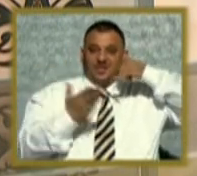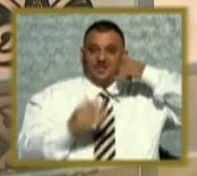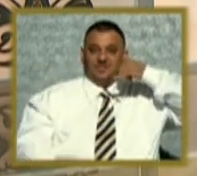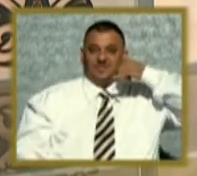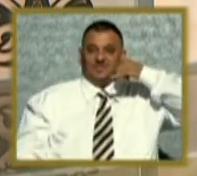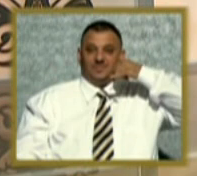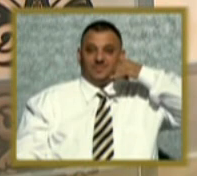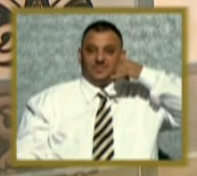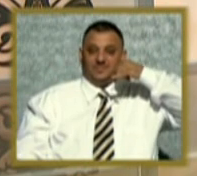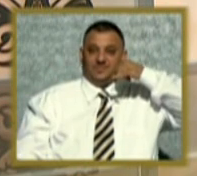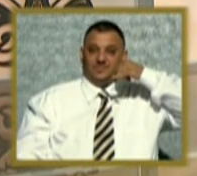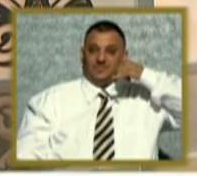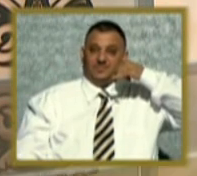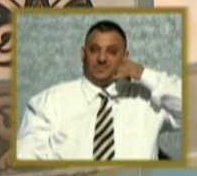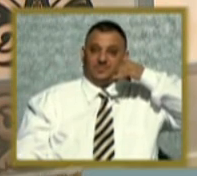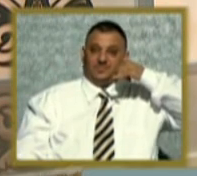ابو مهند تفضل.